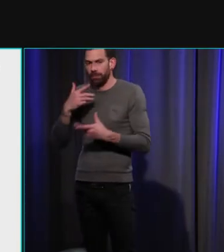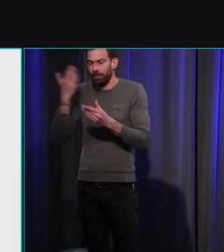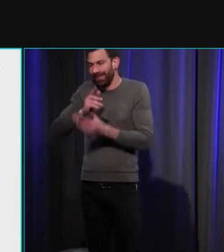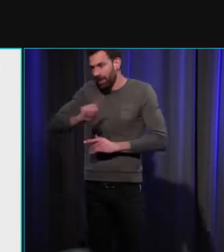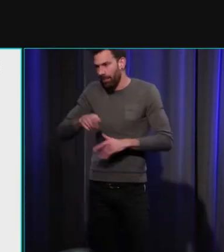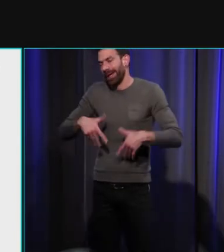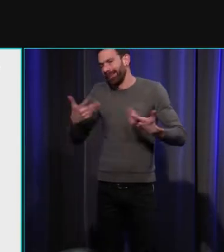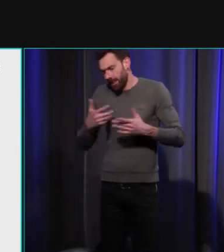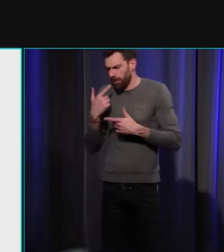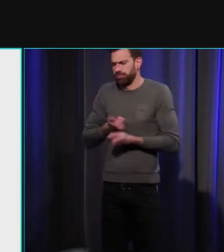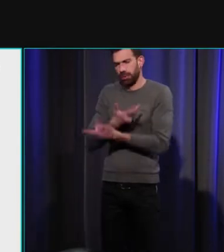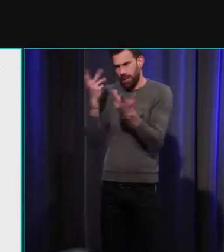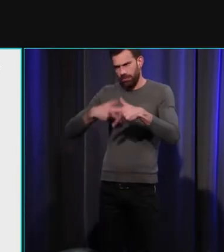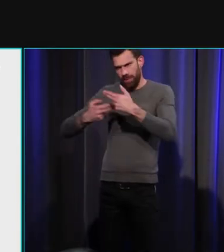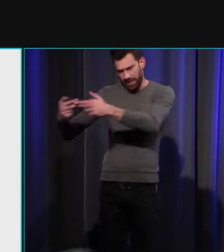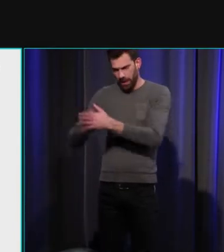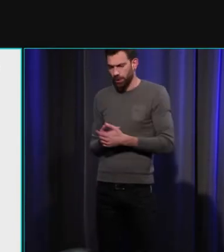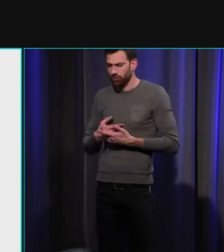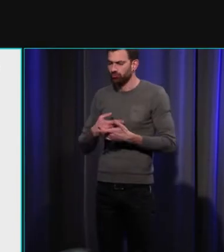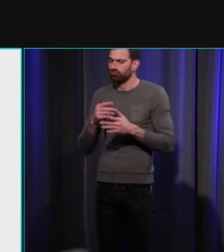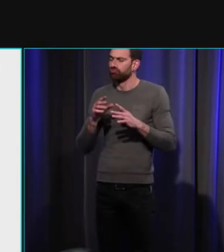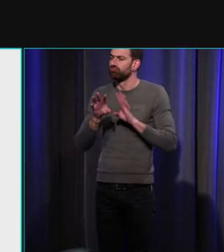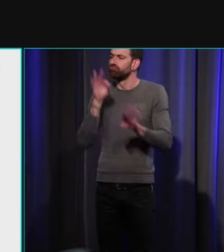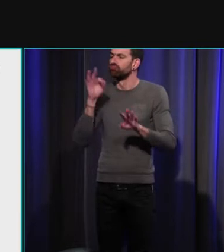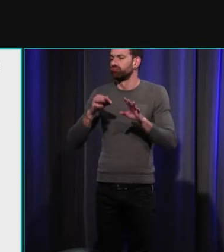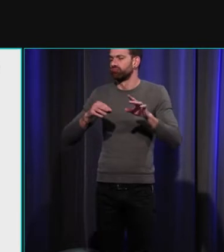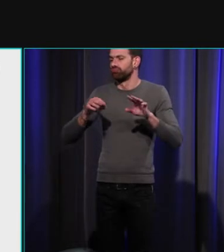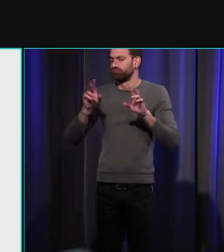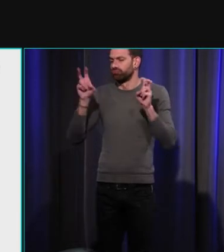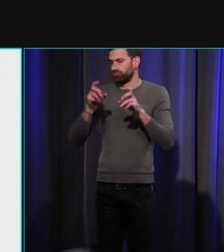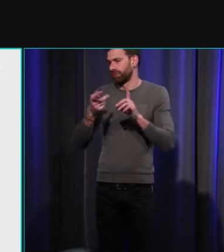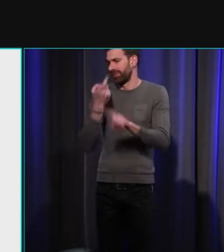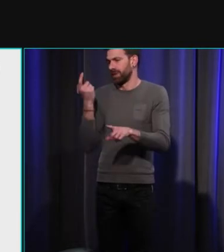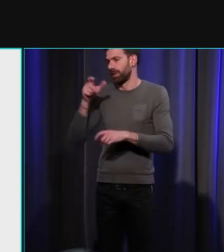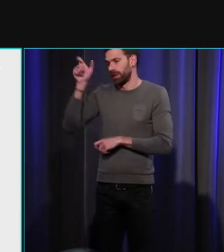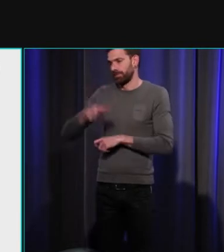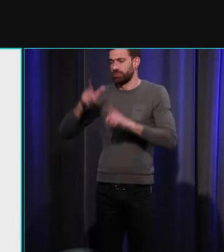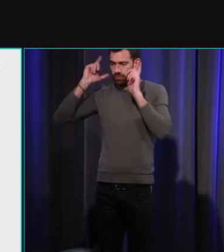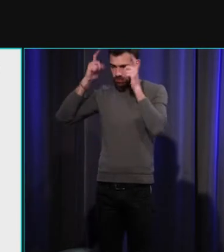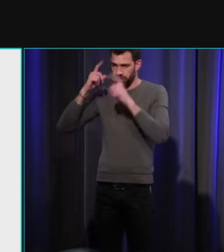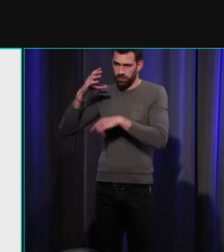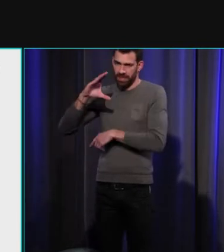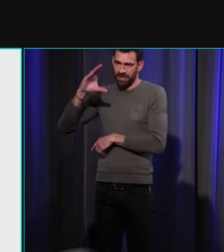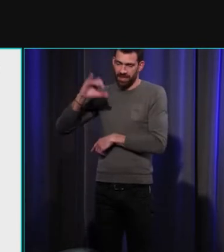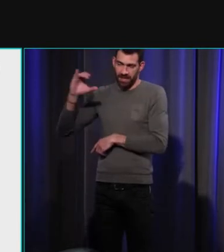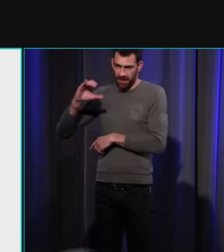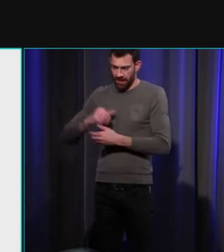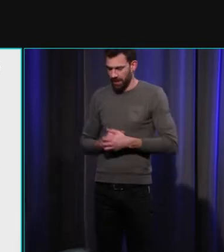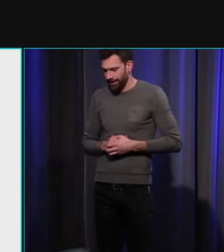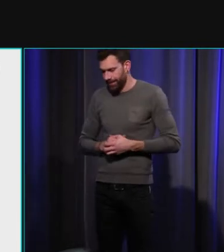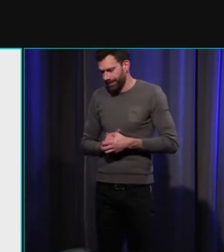vous ai pris juste des citations d'un navet cisterciens d'un monastère du perche adam de